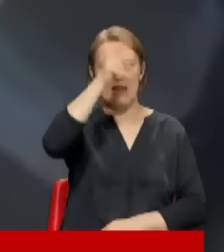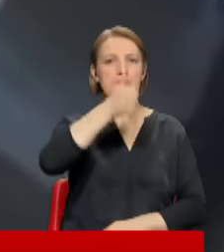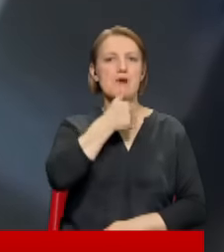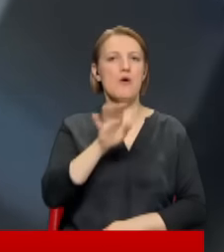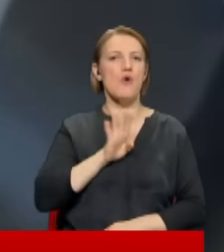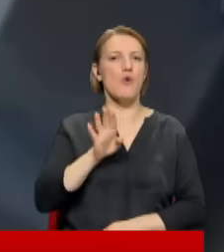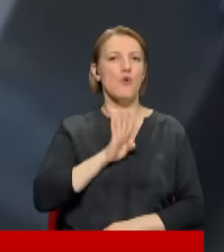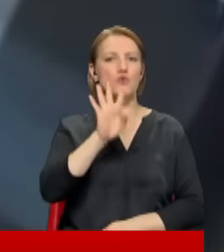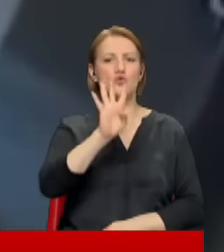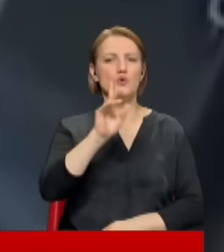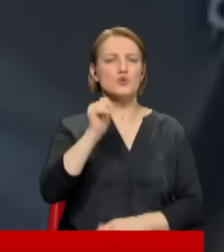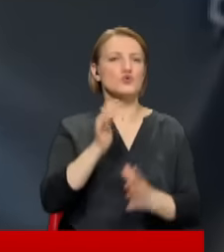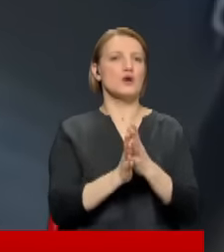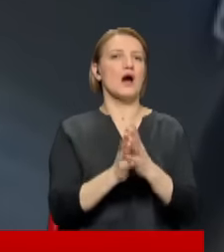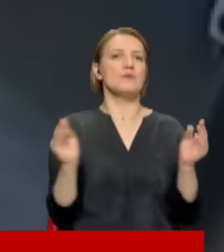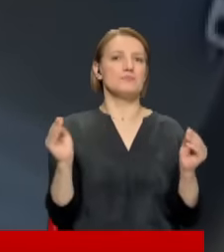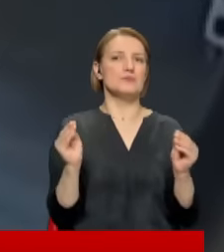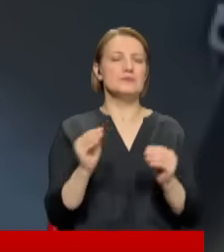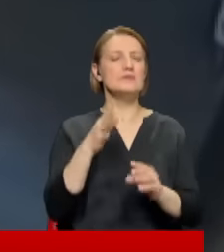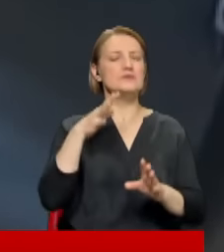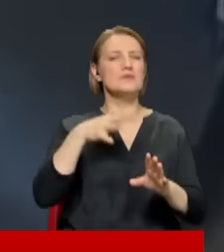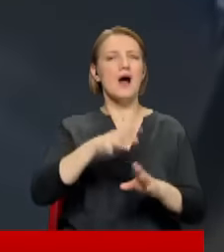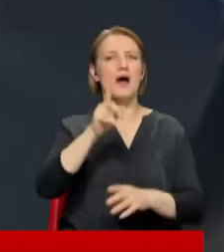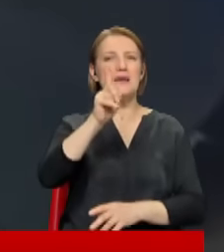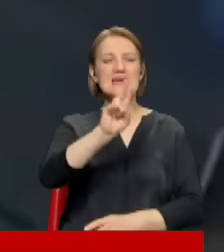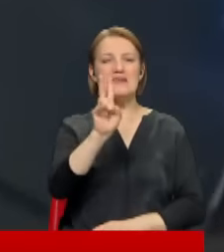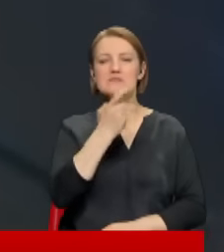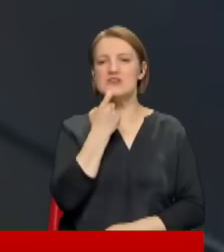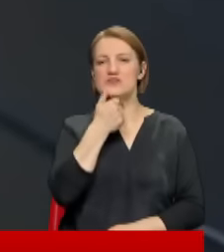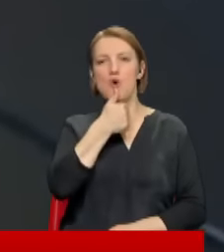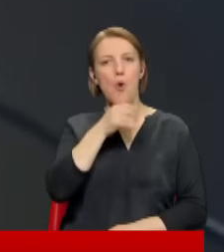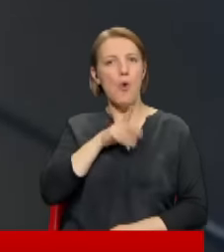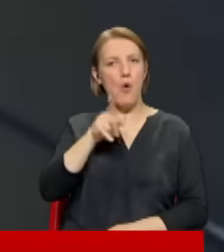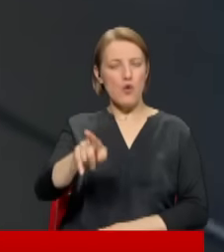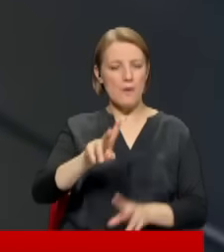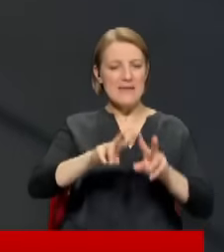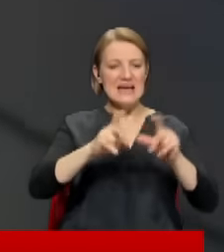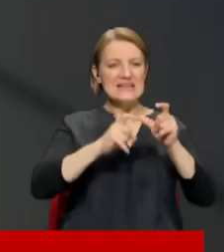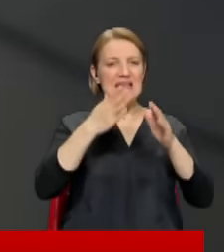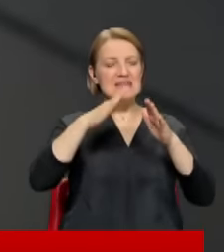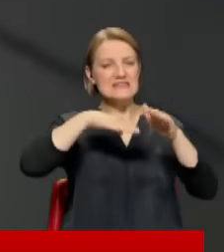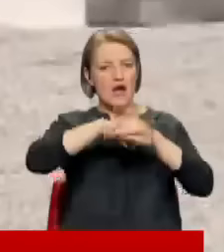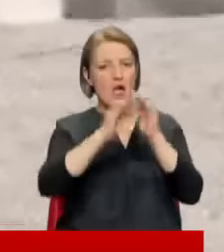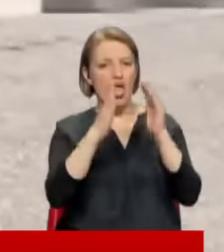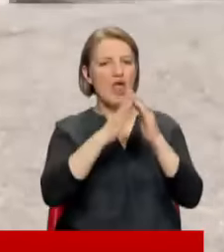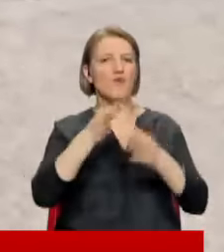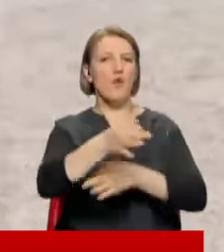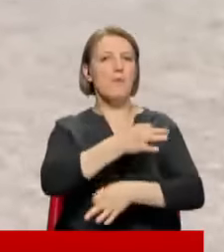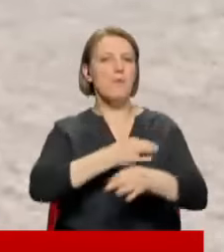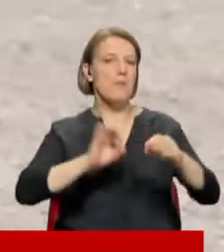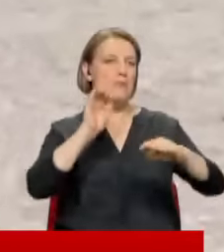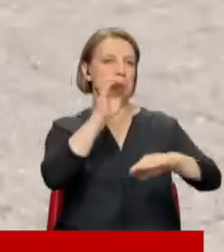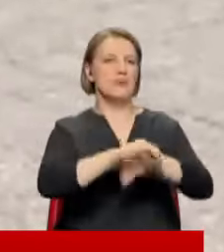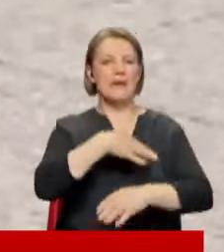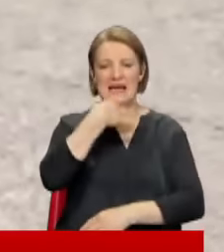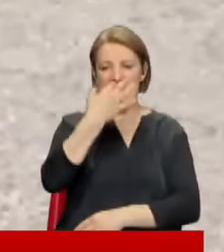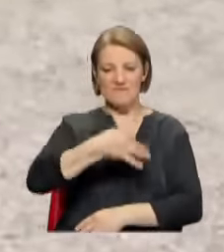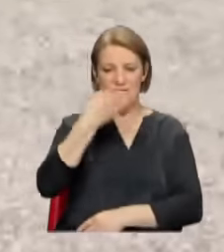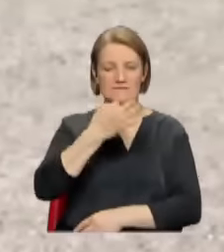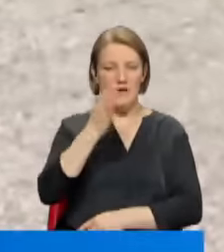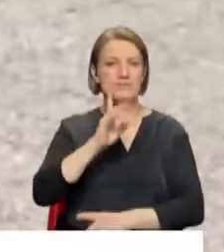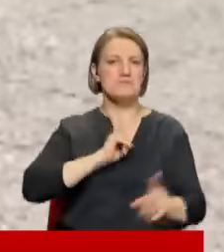baba oğulsa 4 gündür kayıptı. Saldırganlardan 20 yaşındaki MS'nin saklandığı eve operasyon düzenlendi. İfadesi